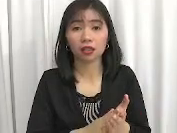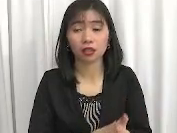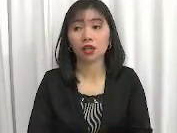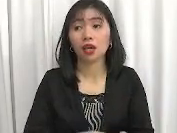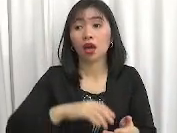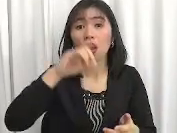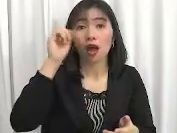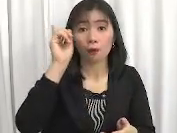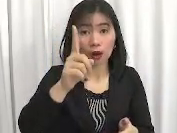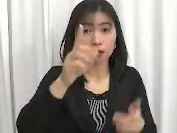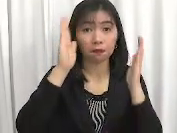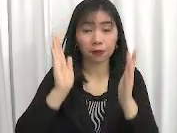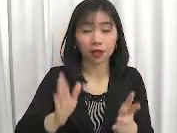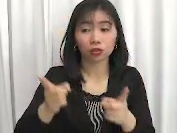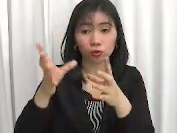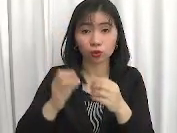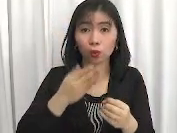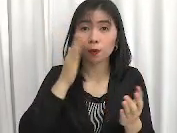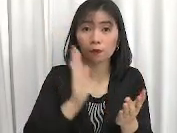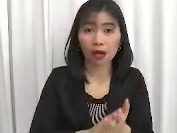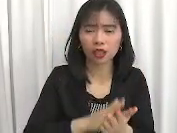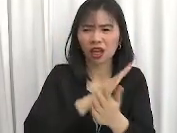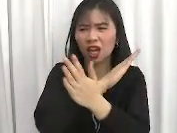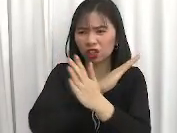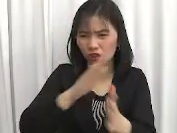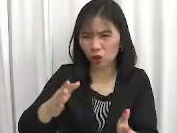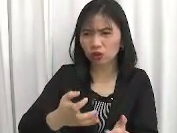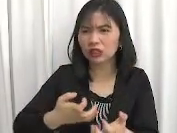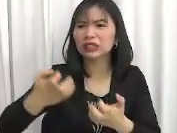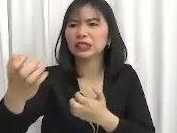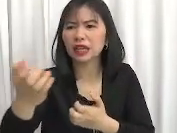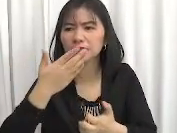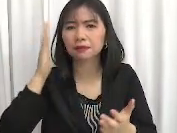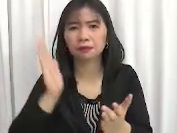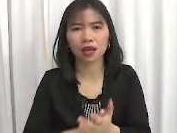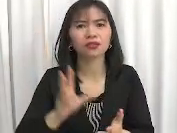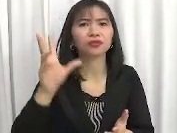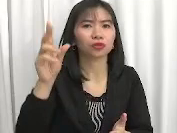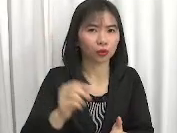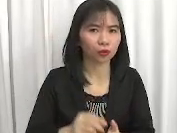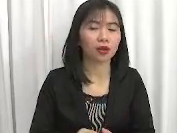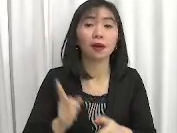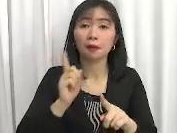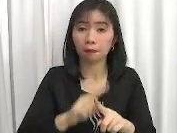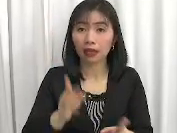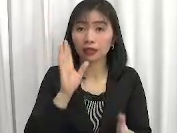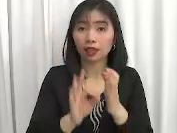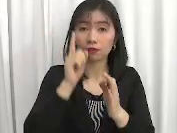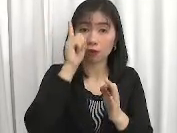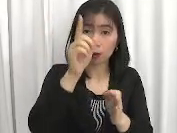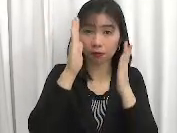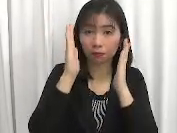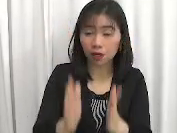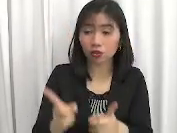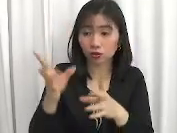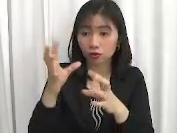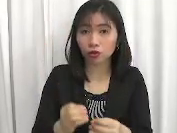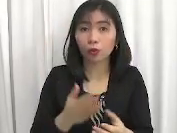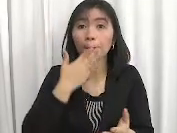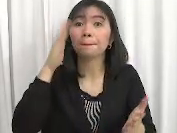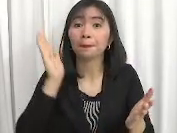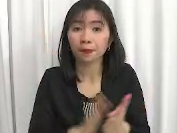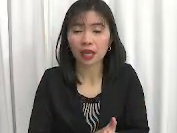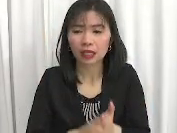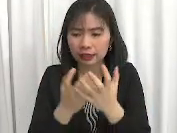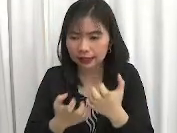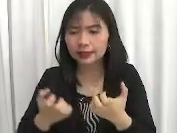yung masama. Okay. Yun yung, kaya yung church na to, lalong-lalo na. Meron tayong iskwilahan dito di